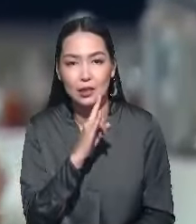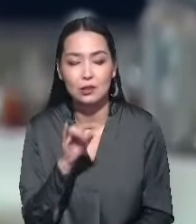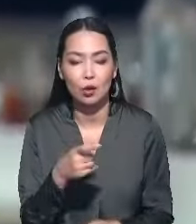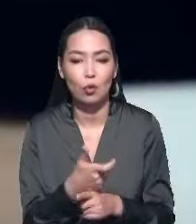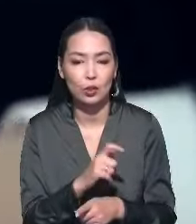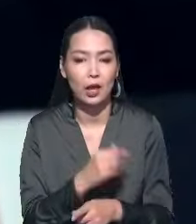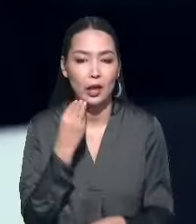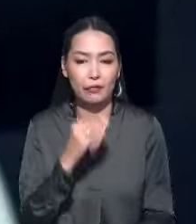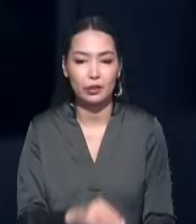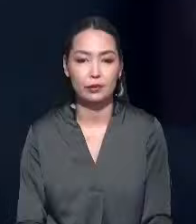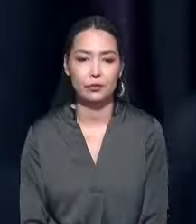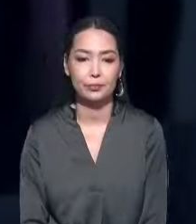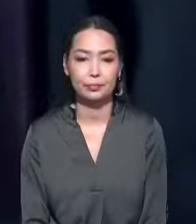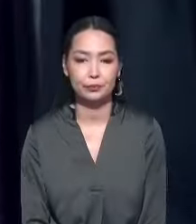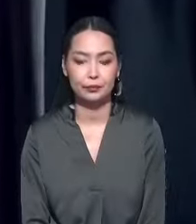они эффективны.